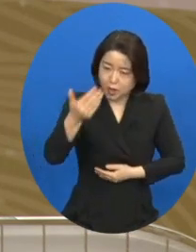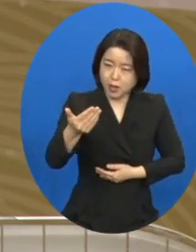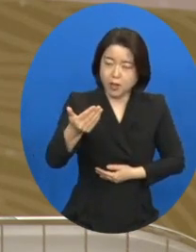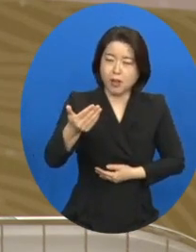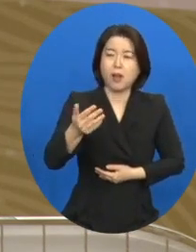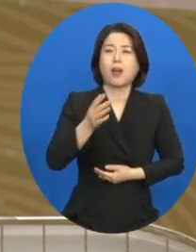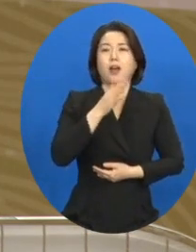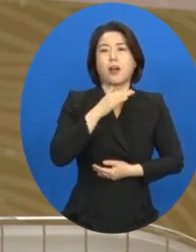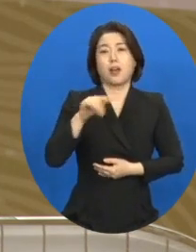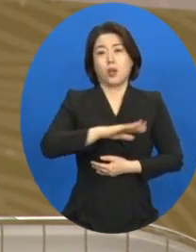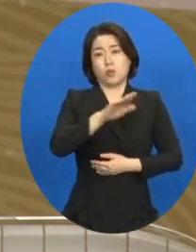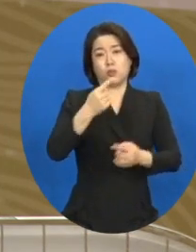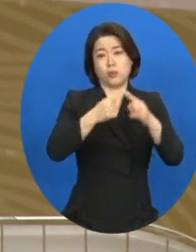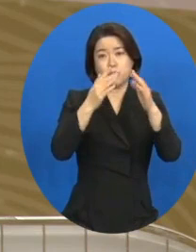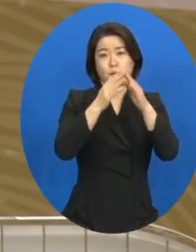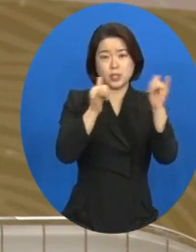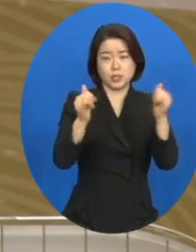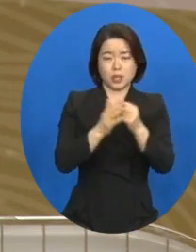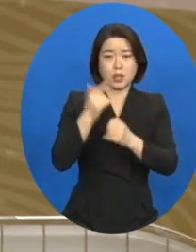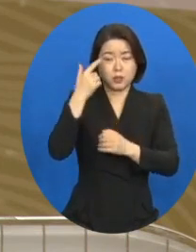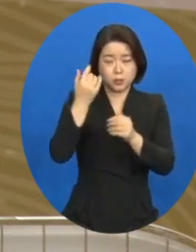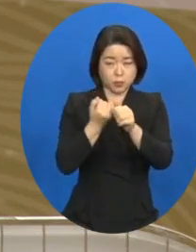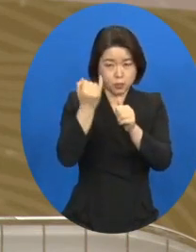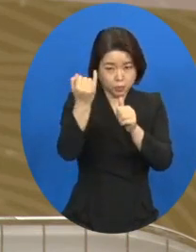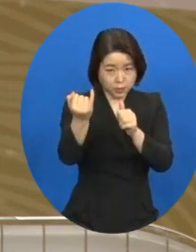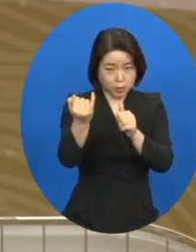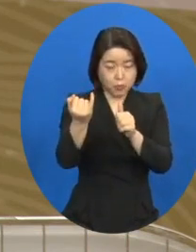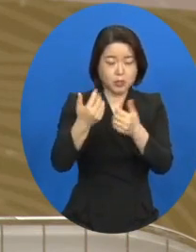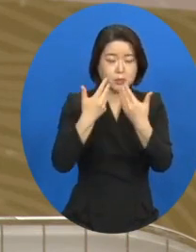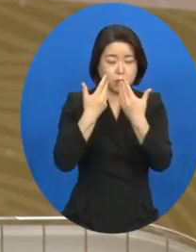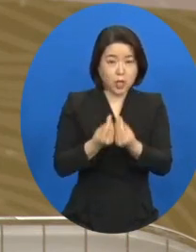교우들에게 그 사모님의 경우처럼